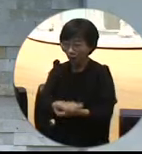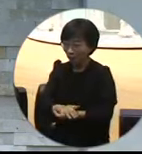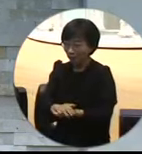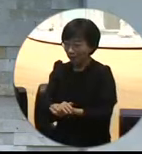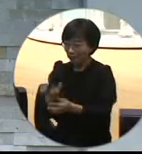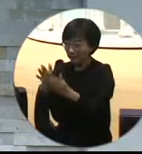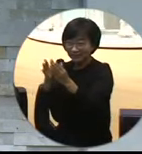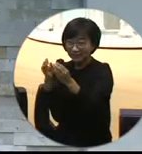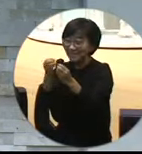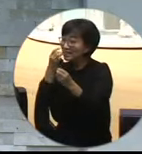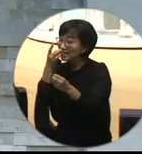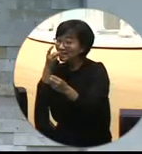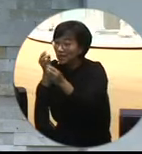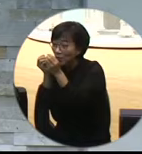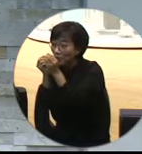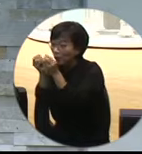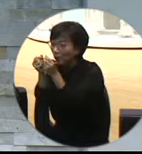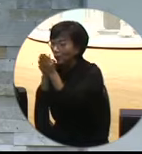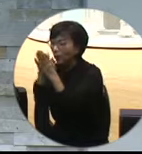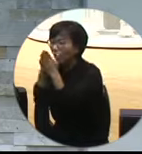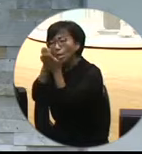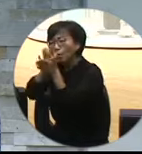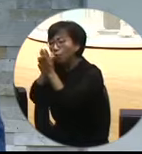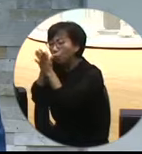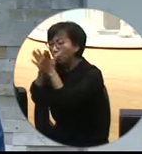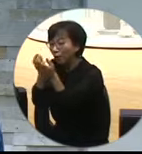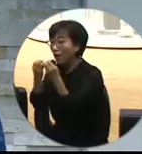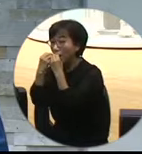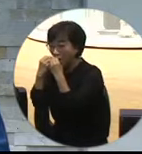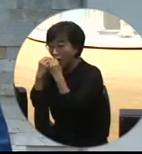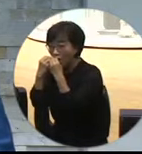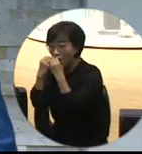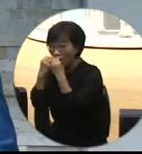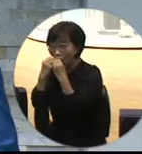그렇게 지금 시비를 하는 겁니다. 안식일에